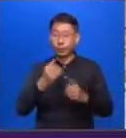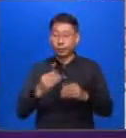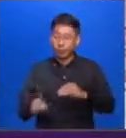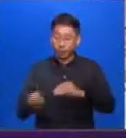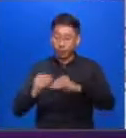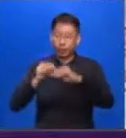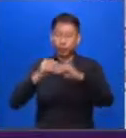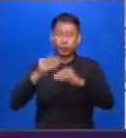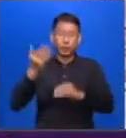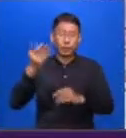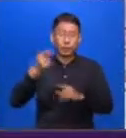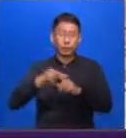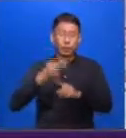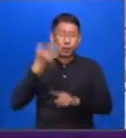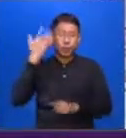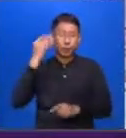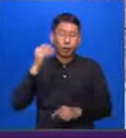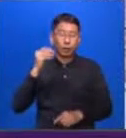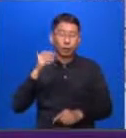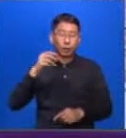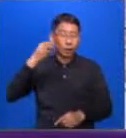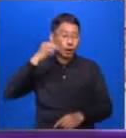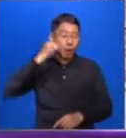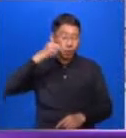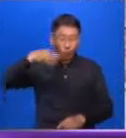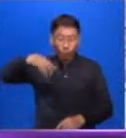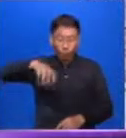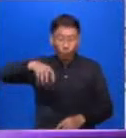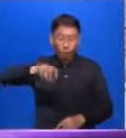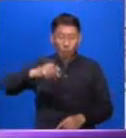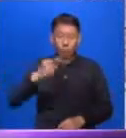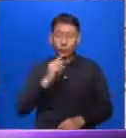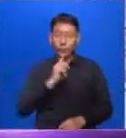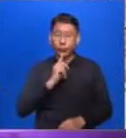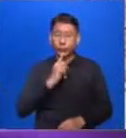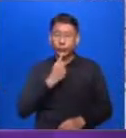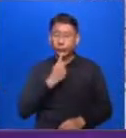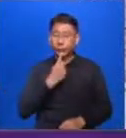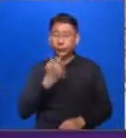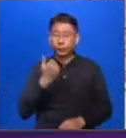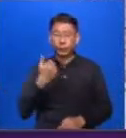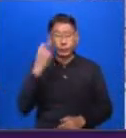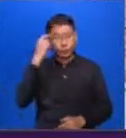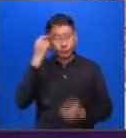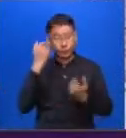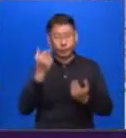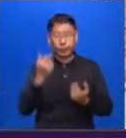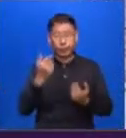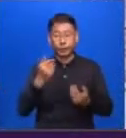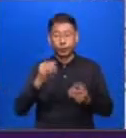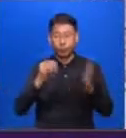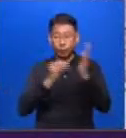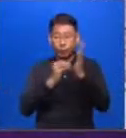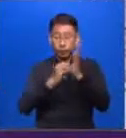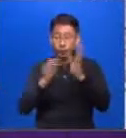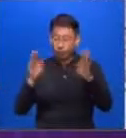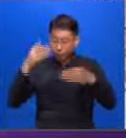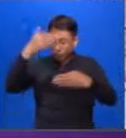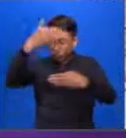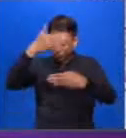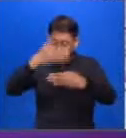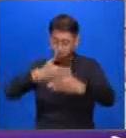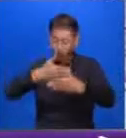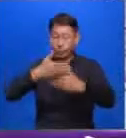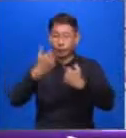แล้วเนี่ยน้ำประปาค่อนข้างที่จะมีลดกร่อยเพราะว่ามีน้ำเค็มที่ดันขึ้นมาตอนนี้กรุงเทพฯจะปิดประตูระบายน้ำริมเจ้าพระยา